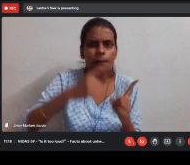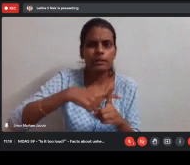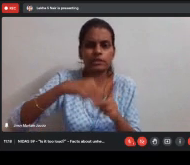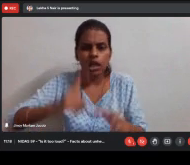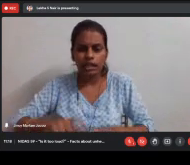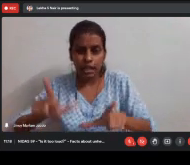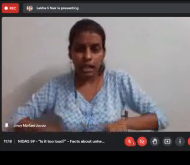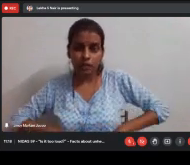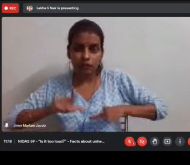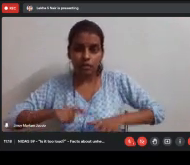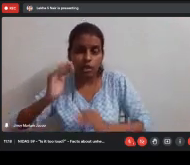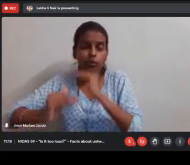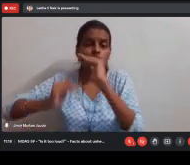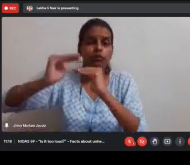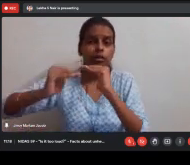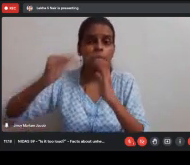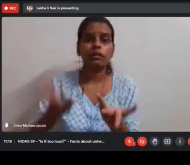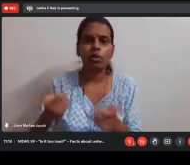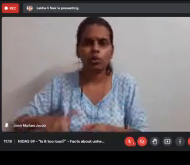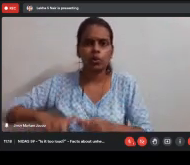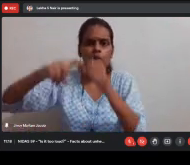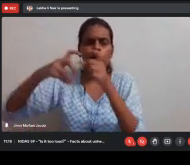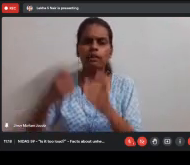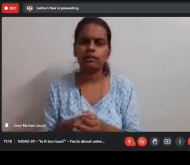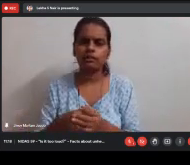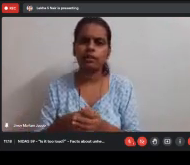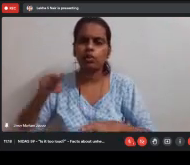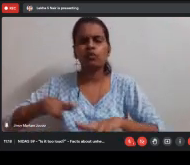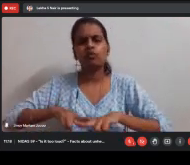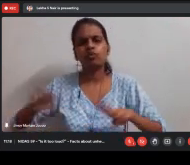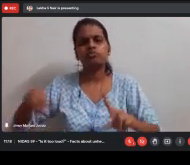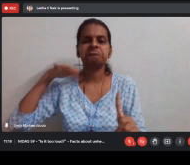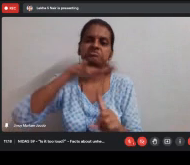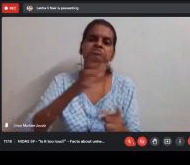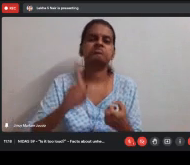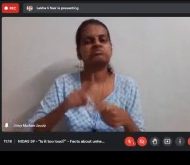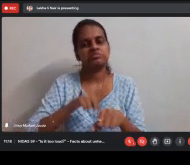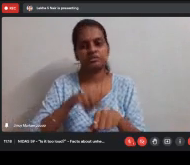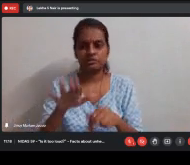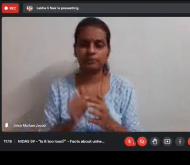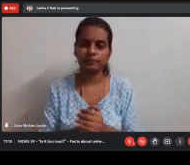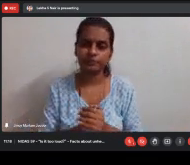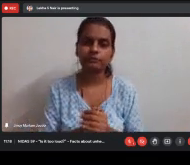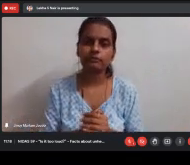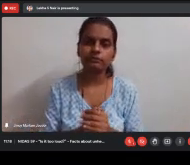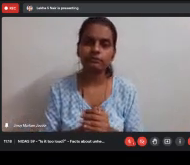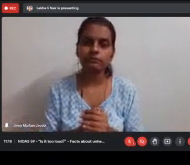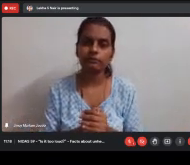വരെ കേൾവിക്കുറവ് ഇതുമൂലം ഉണ്ടാകുന്നു. അപ്പോൾ അവർക്ക് മുന്നോട്ടുള്ള ജീവിതത്തിൽ കോസ്റ്റ്, ഇതുമൂലം ഉണ്ടാകുന്ന ചികിത്സാ